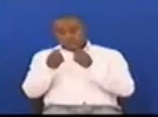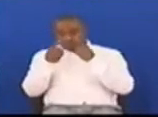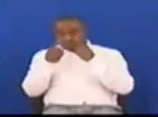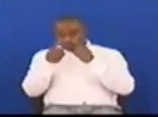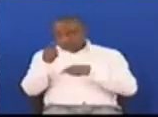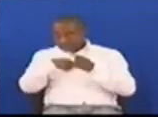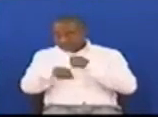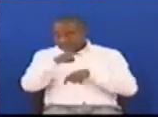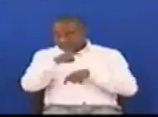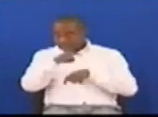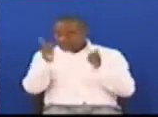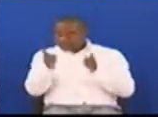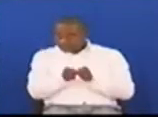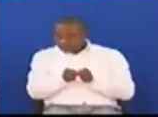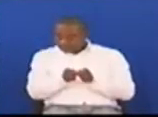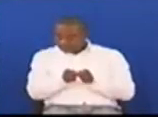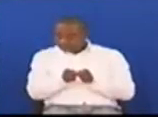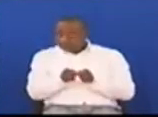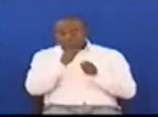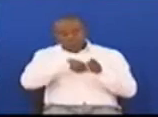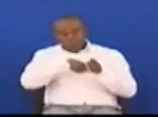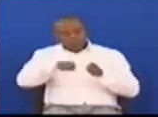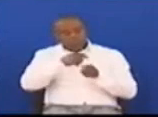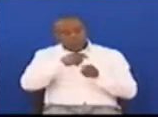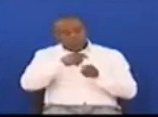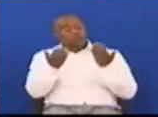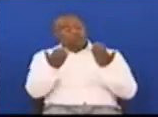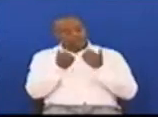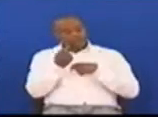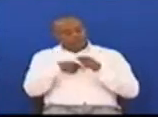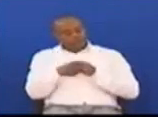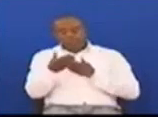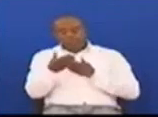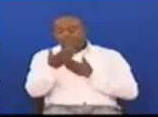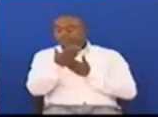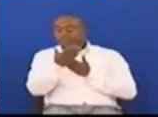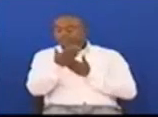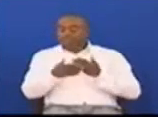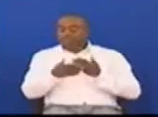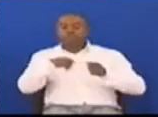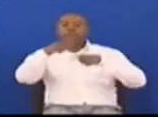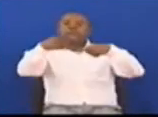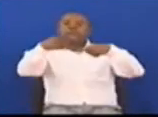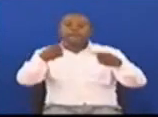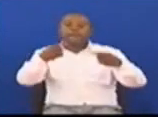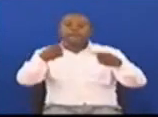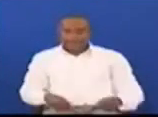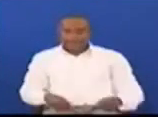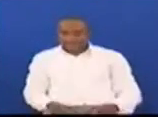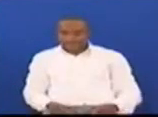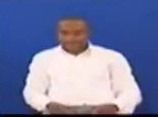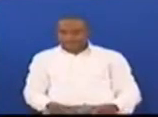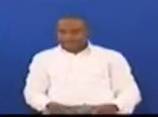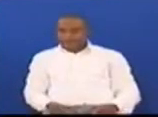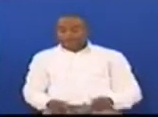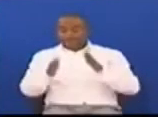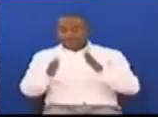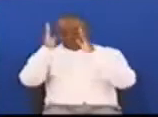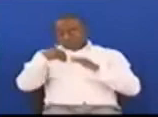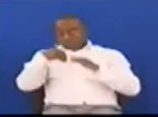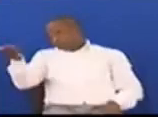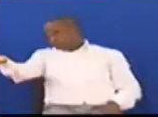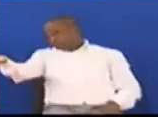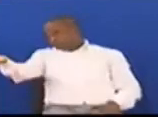katika kipindi kifupi tunaweza kuwa nchi iliyoendelea. Mheshimiwa Spika, nataka tu